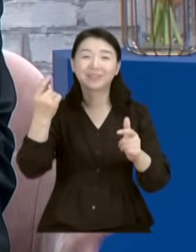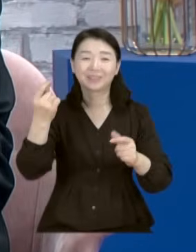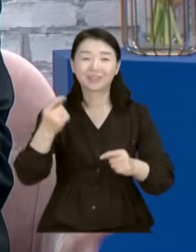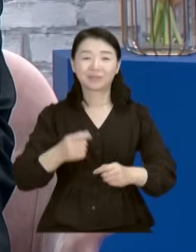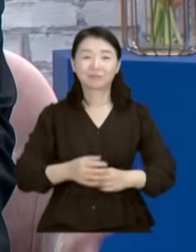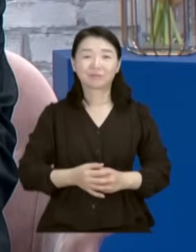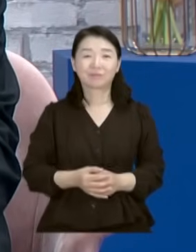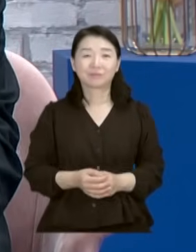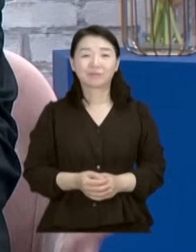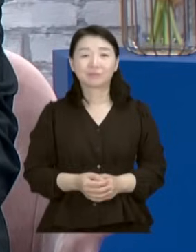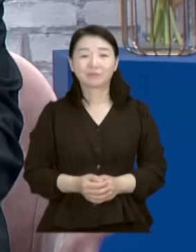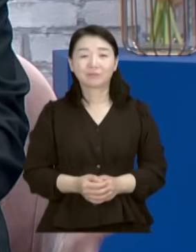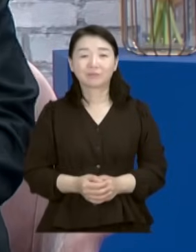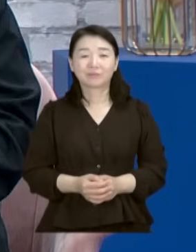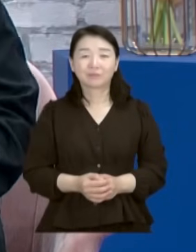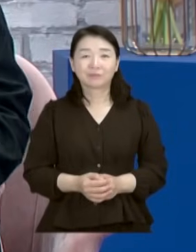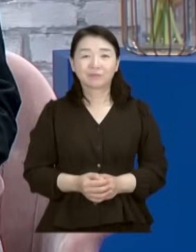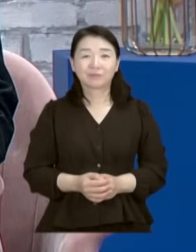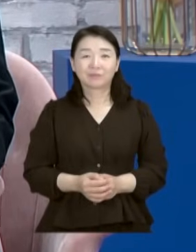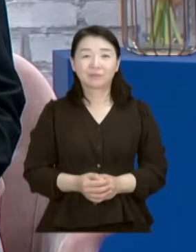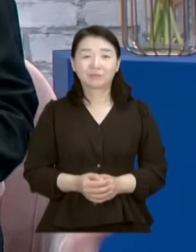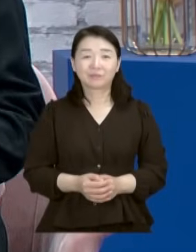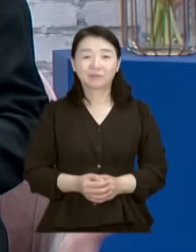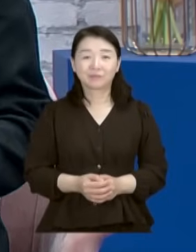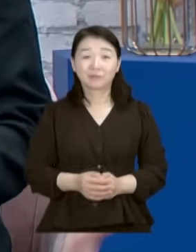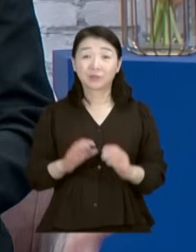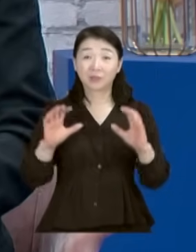그런 상태가 됐네요